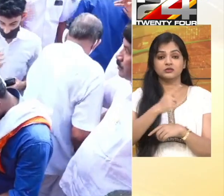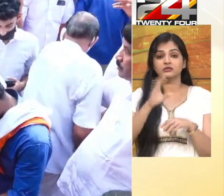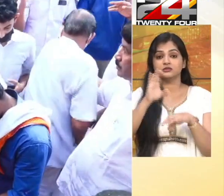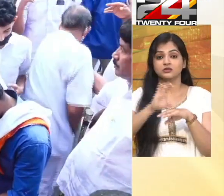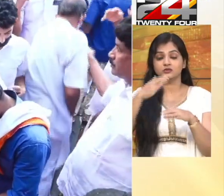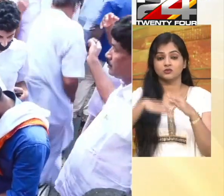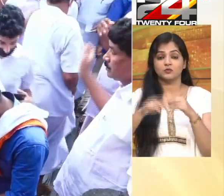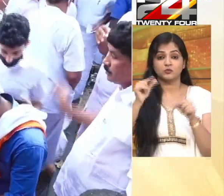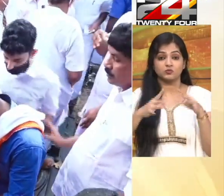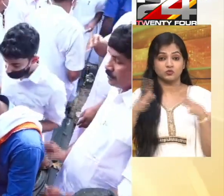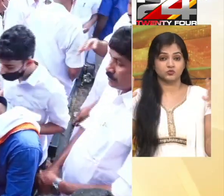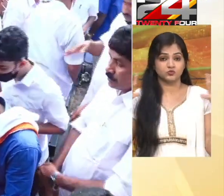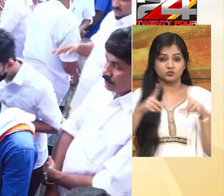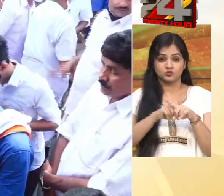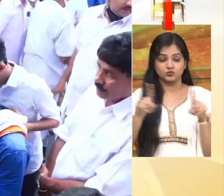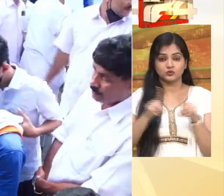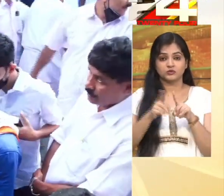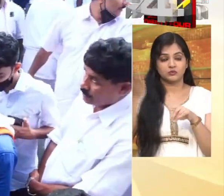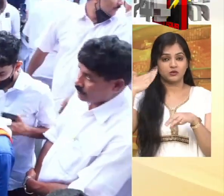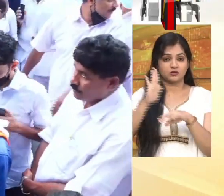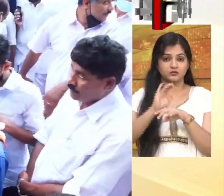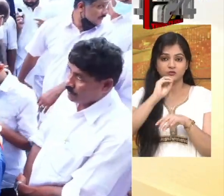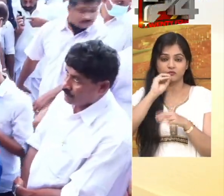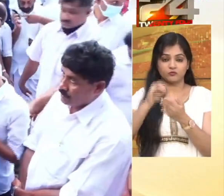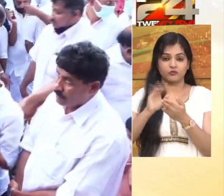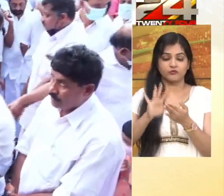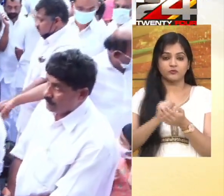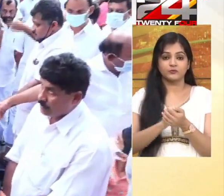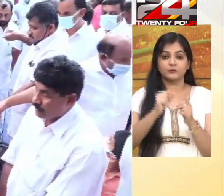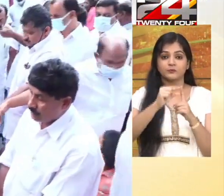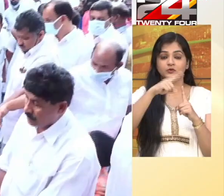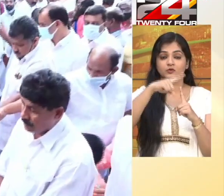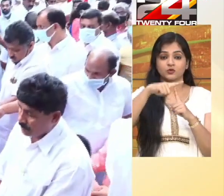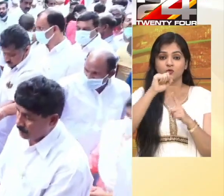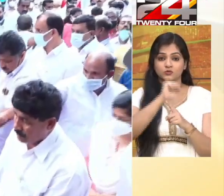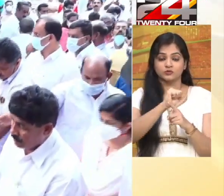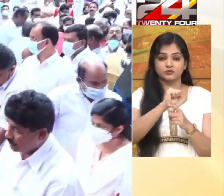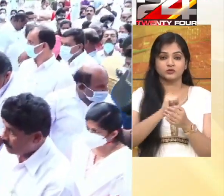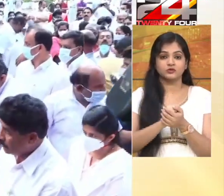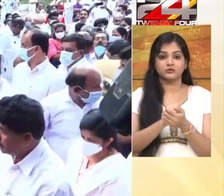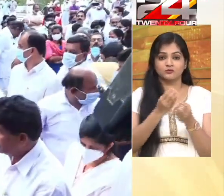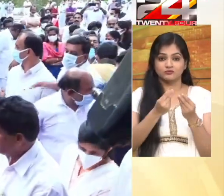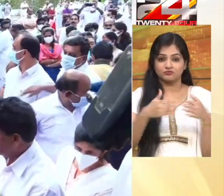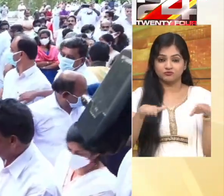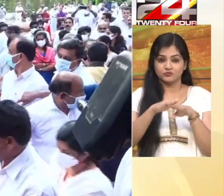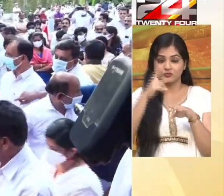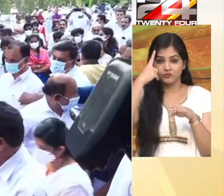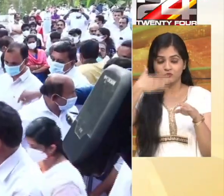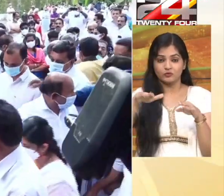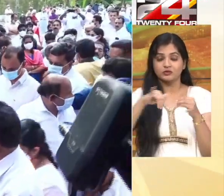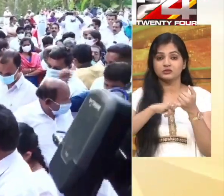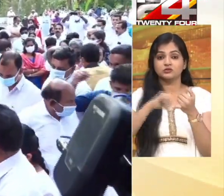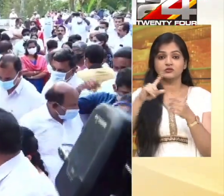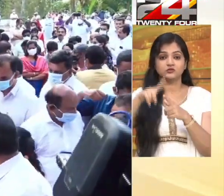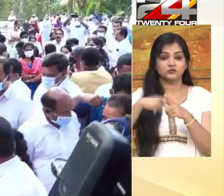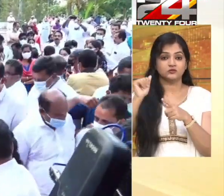കോൺഗ്രസ് പ്രവർത്തകർക്ക് നൽകിയിരുന്നു. ഏറ്റവും പ്രധാനപ്പെട്ട രാവിലെ തന്നെ മാർഗനിർദ്ദേശം പി ടി തോമസിന്റെ ചിതാഭസ്മ നിബന്ധനവുമായി ബന്ധപ്പെട്ട സെന്റ് ജോസഫ് പള്ളി